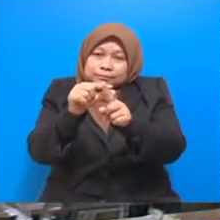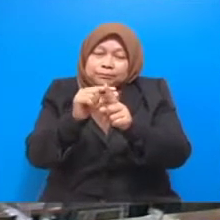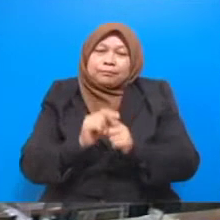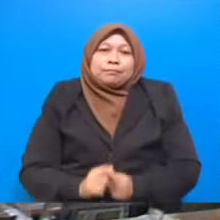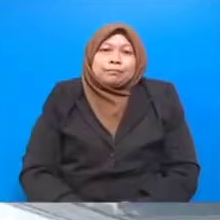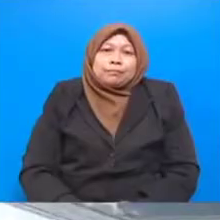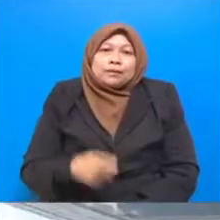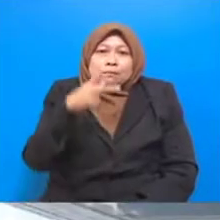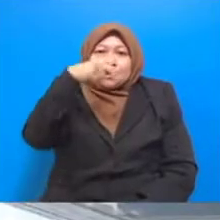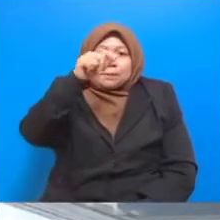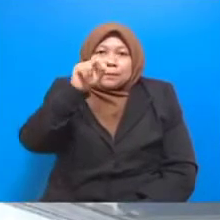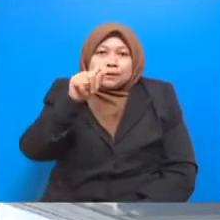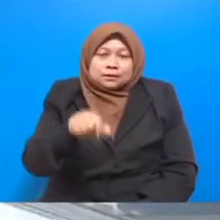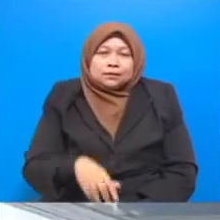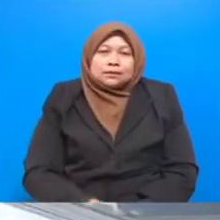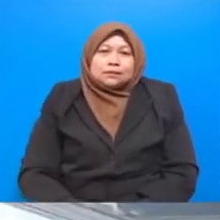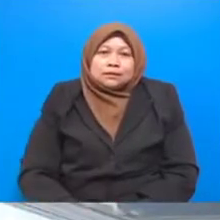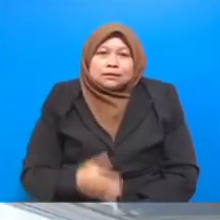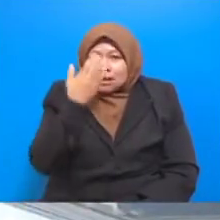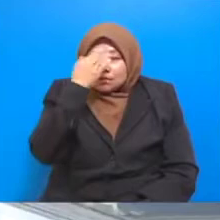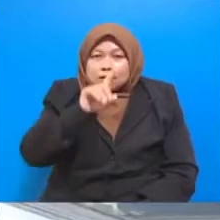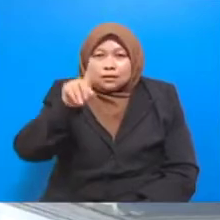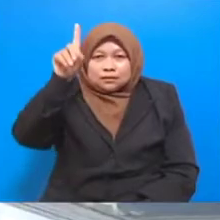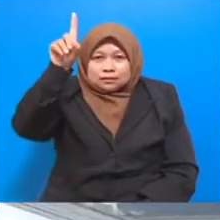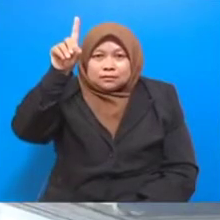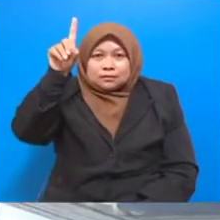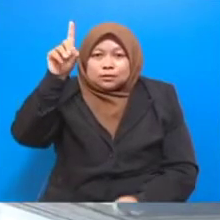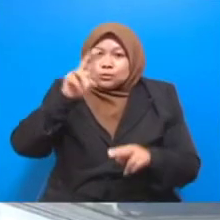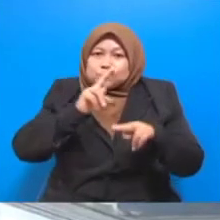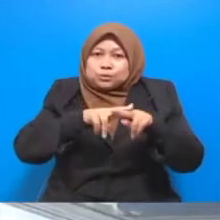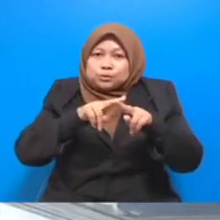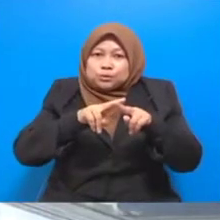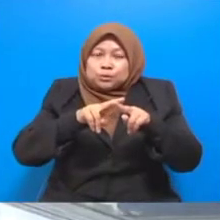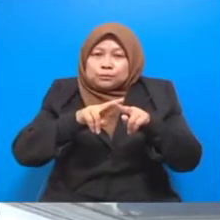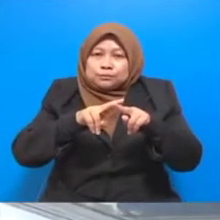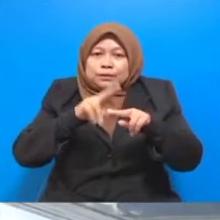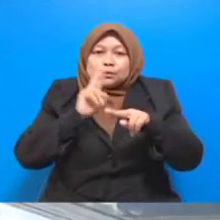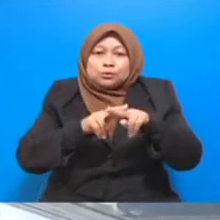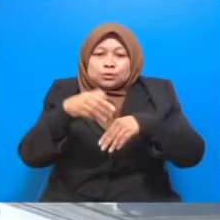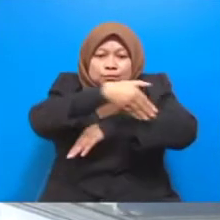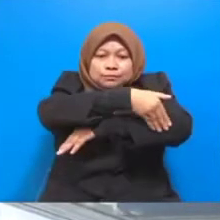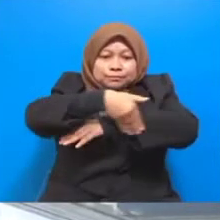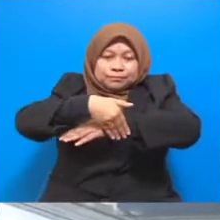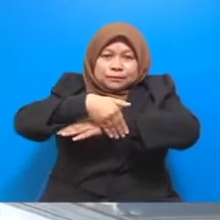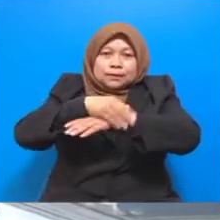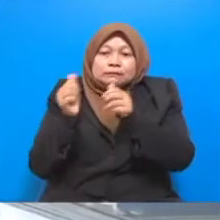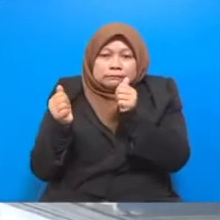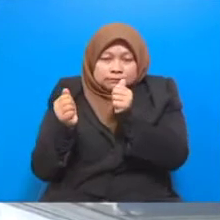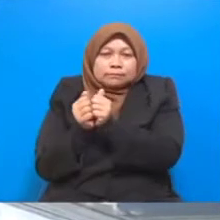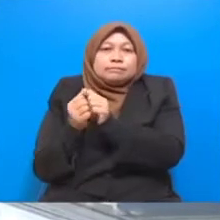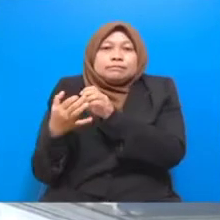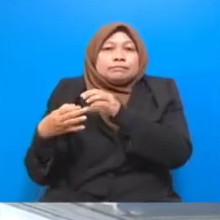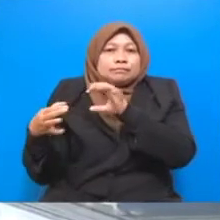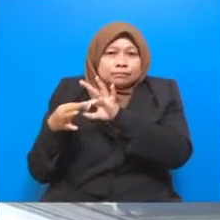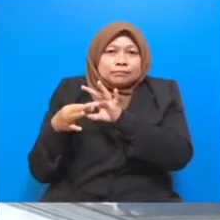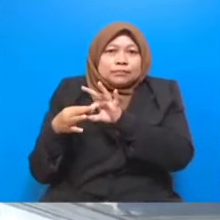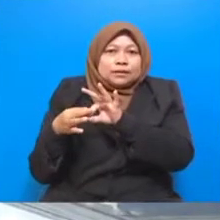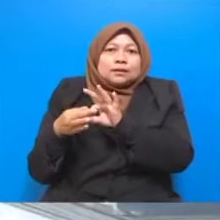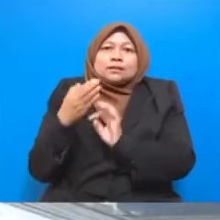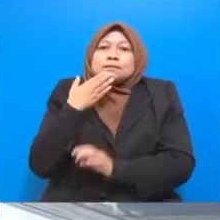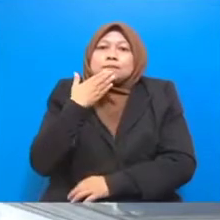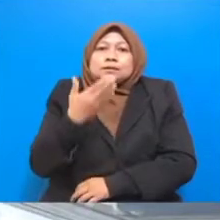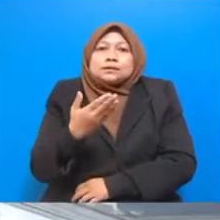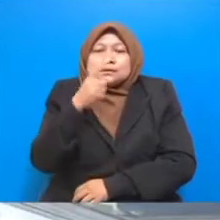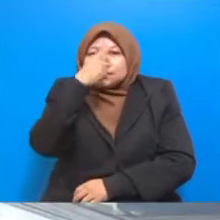saya enak bakso emang wallahualam bissawab duduk sempat duduk sepadan lagi serasi terima kasih